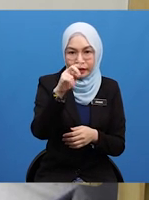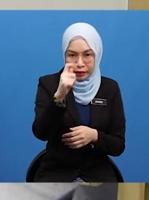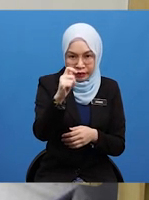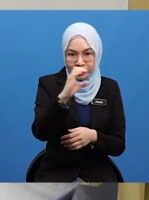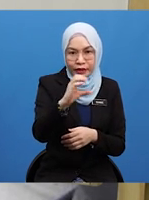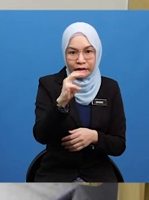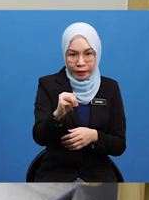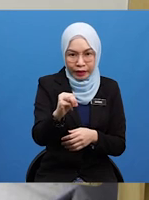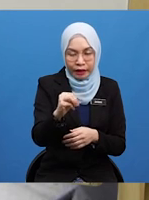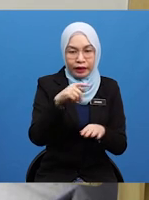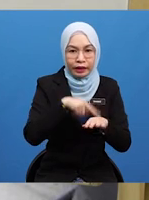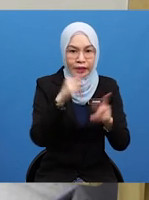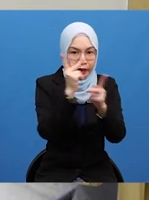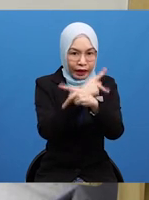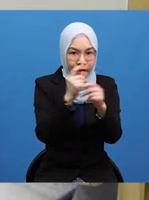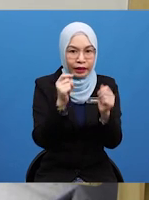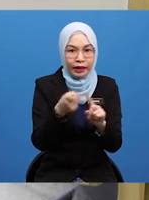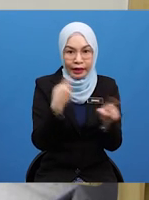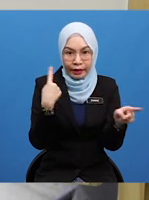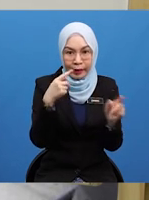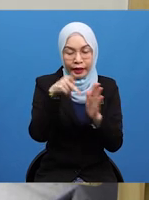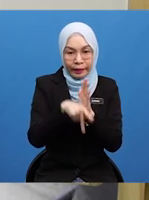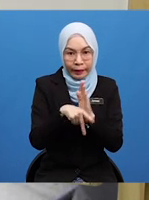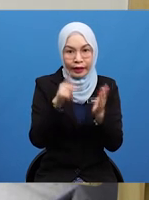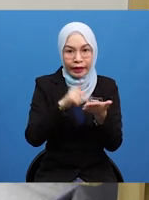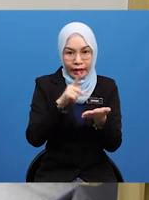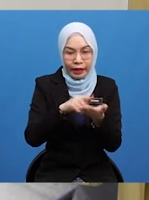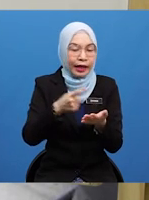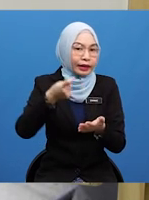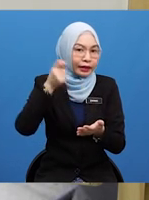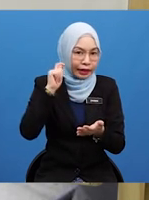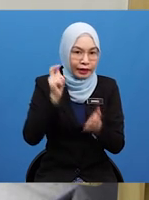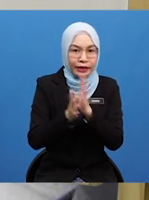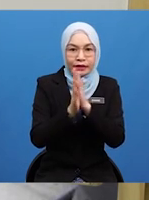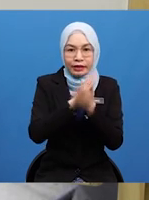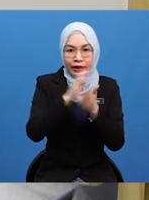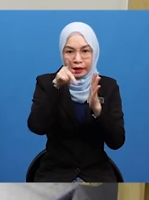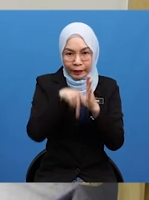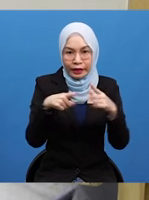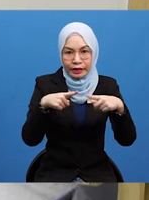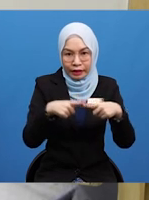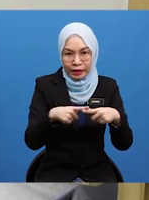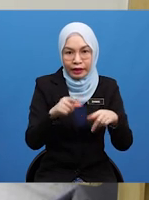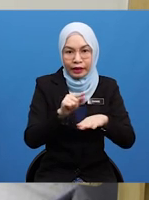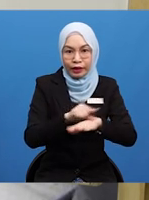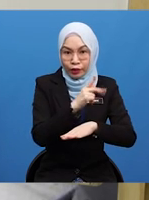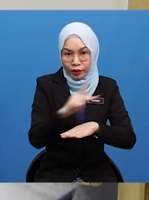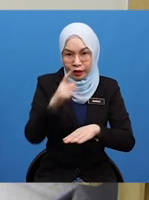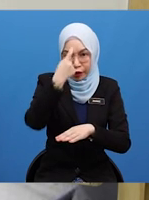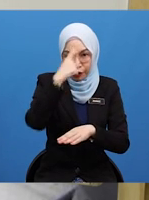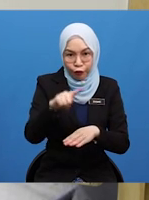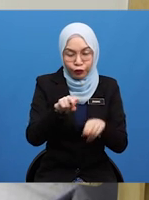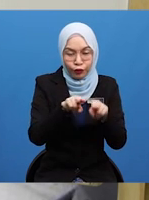daripada pengiraan tadi. Oleh kerana itu, persegi digunakan untuk mengukur unit